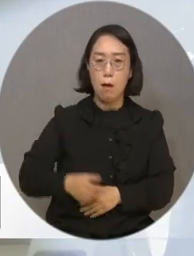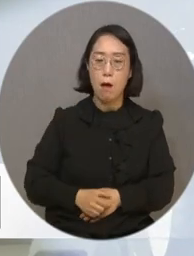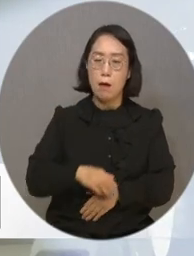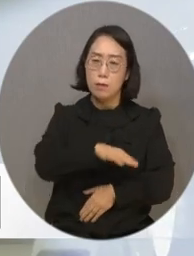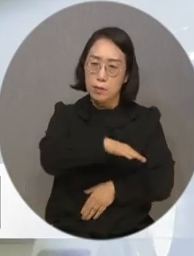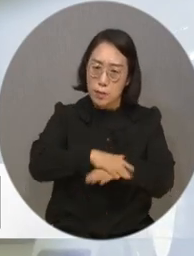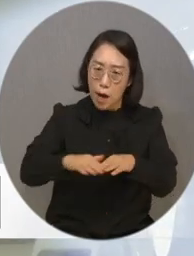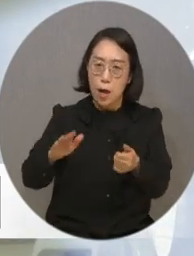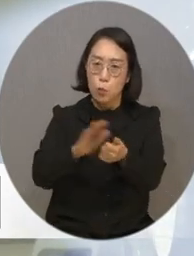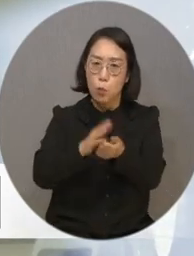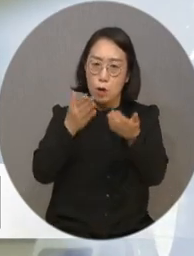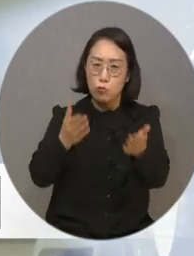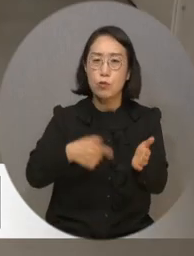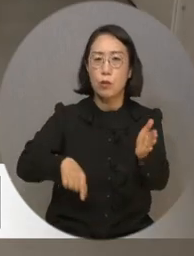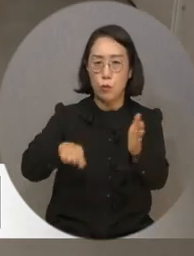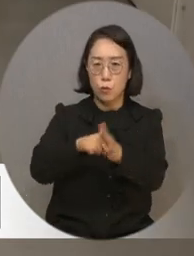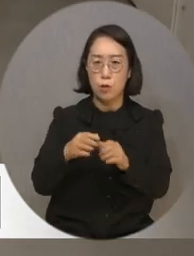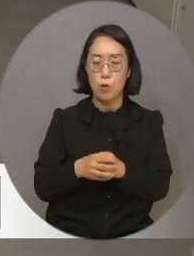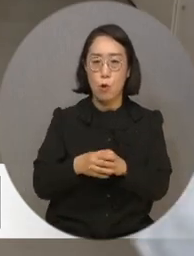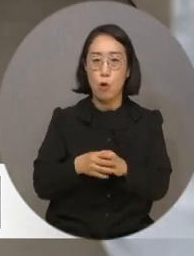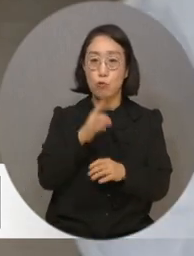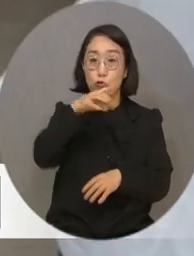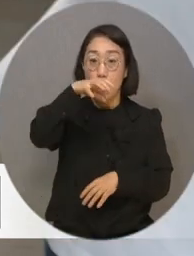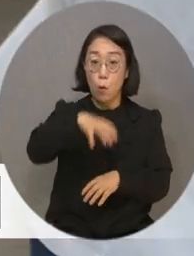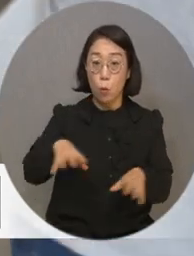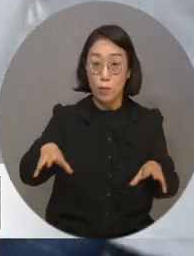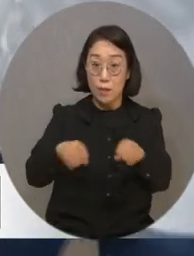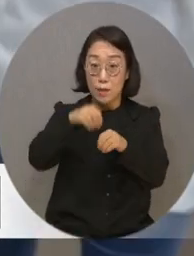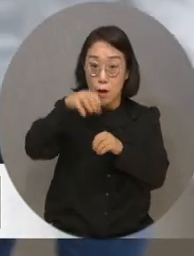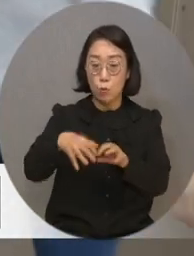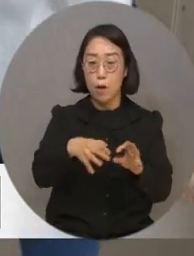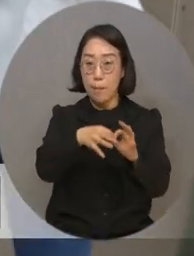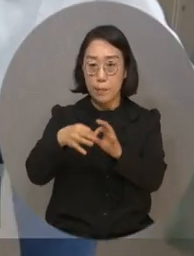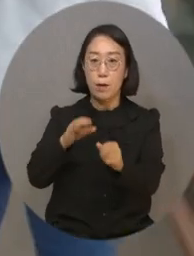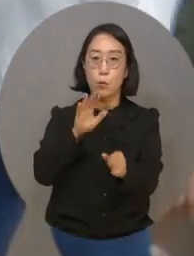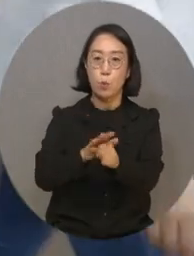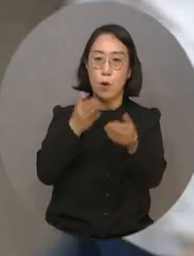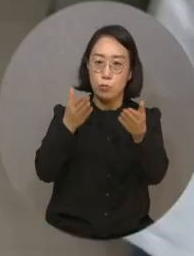수 있도록 중앙장애인 보건의료센터와 함께 적극 지원하겠다고 밝혔습니다.